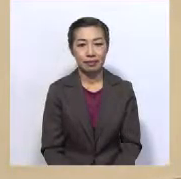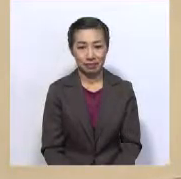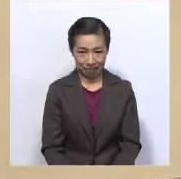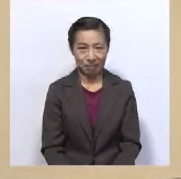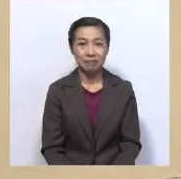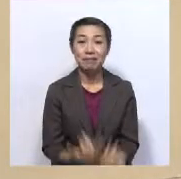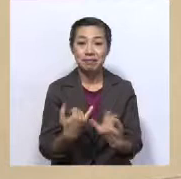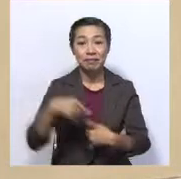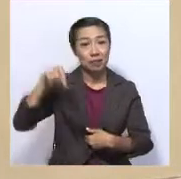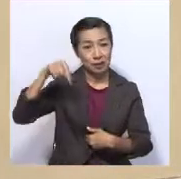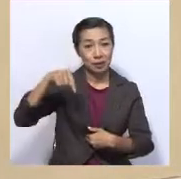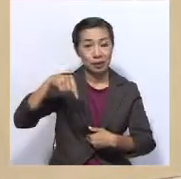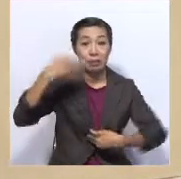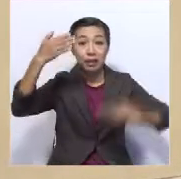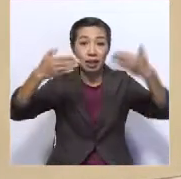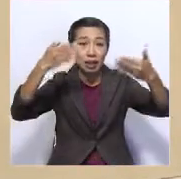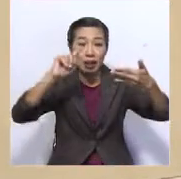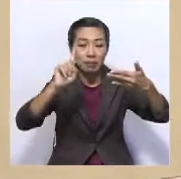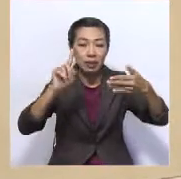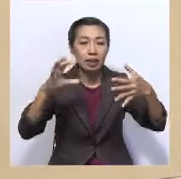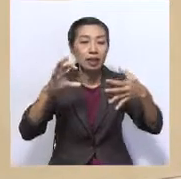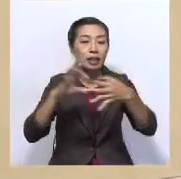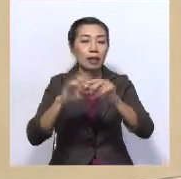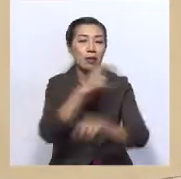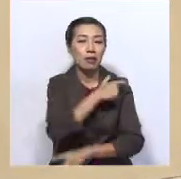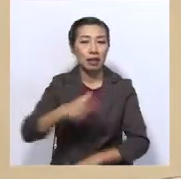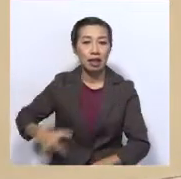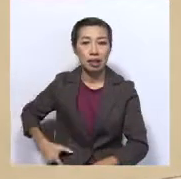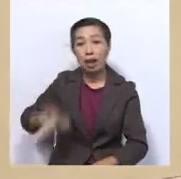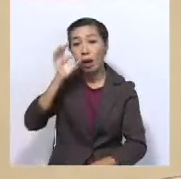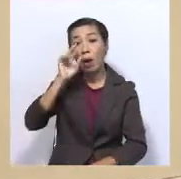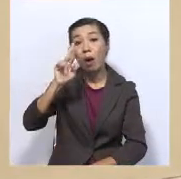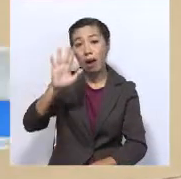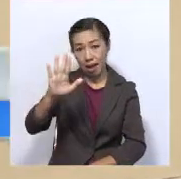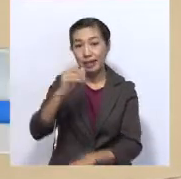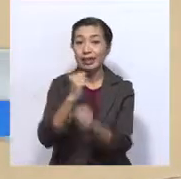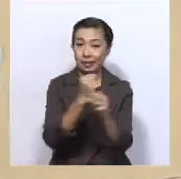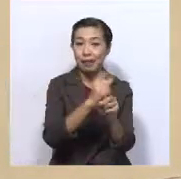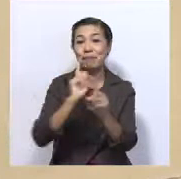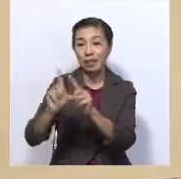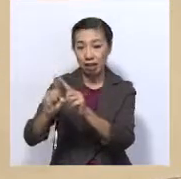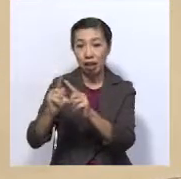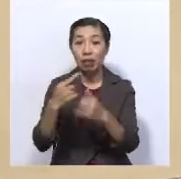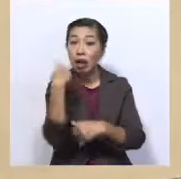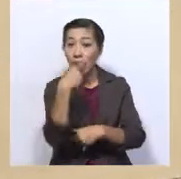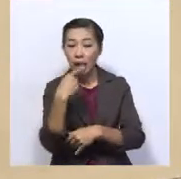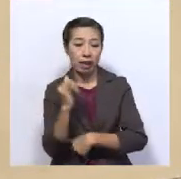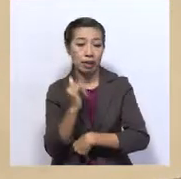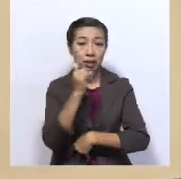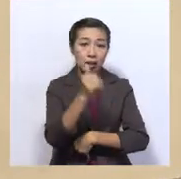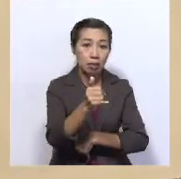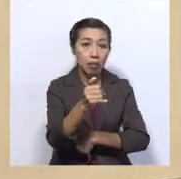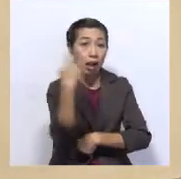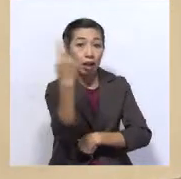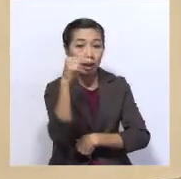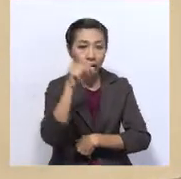ค่ะในส่วนนี้นะคะเป็นส่วนของกิจวัตรรัชกาลที่5ค่ะใครที่มาเที่ยวชมงานอุ่นไอรักคลายความหนาวพลาดไม่ได้เ